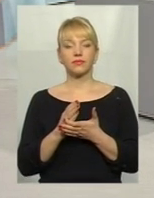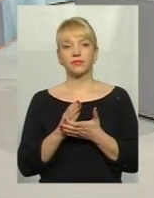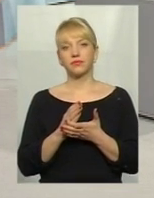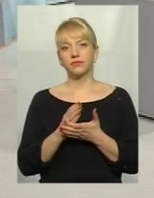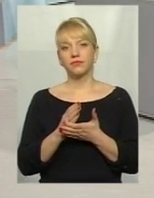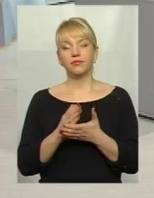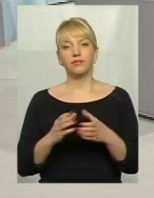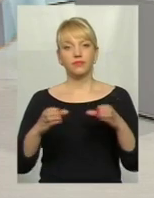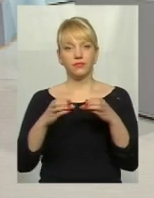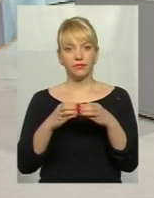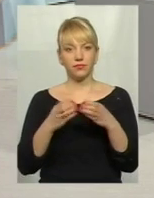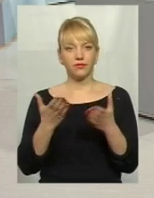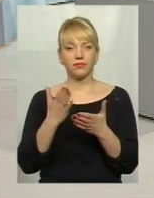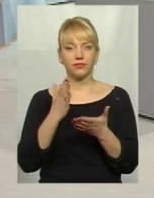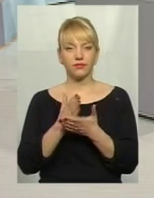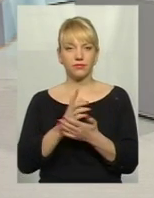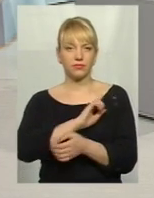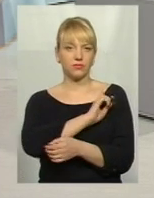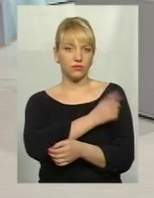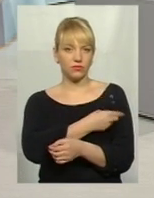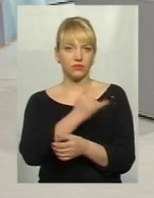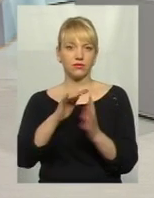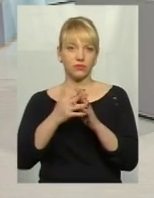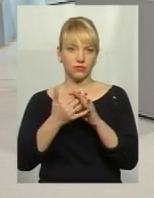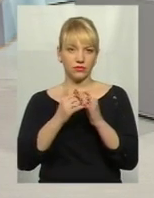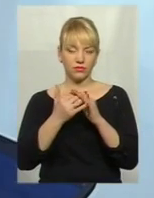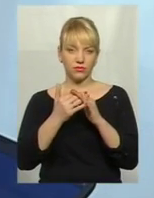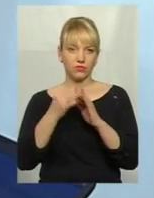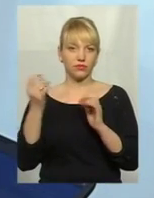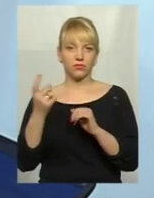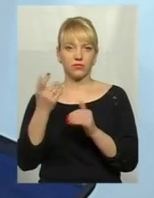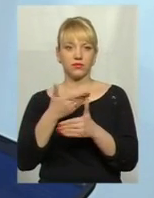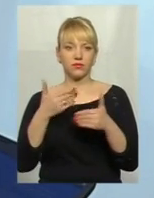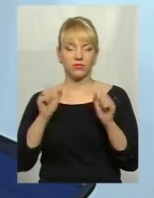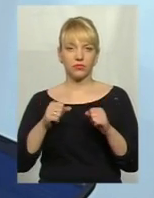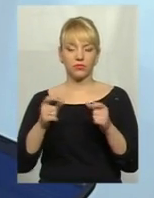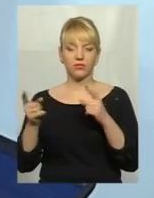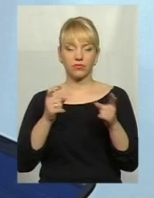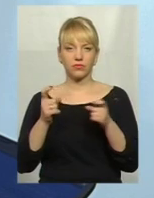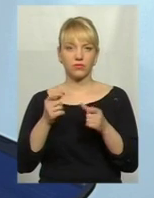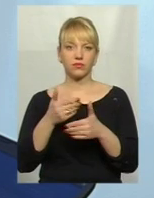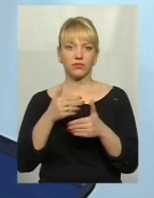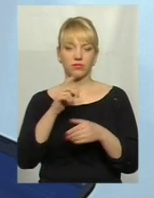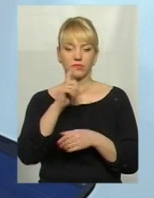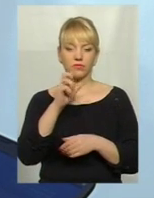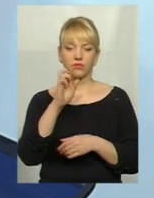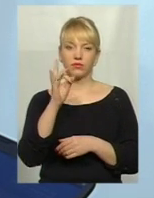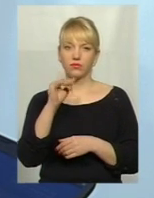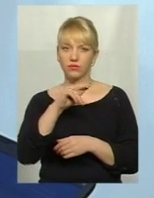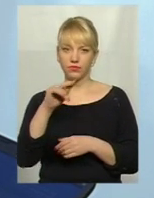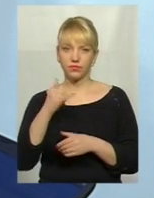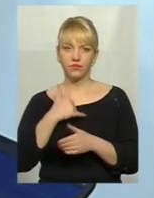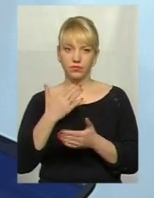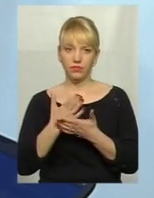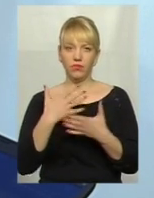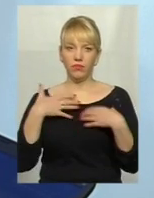скажімо так, громада, яка має потужності саме в сільському господарстві, ми можемо залучити, ми все-таки по збручу, в нас теж є